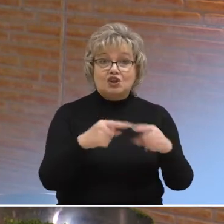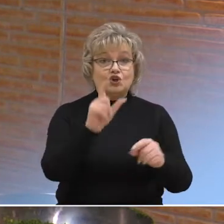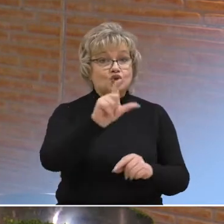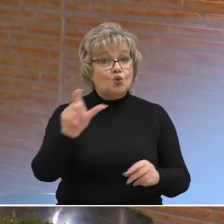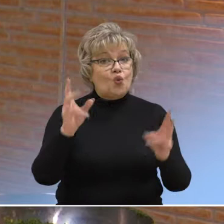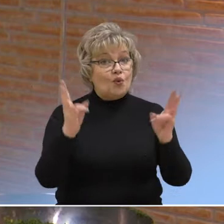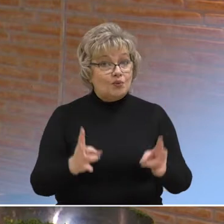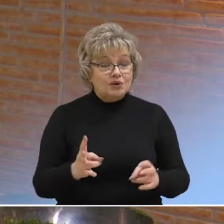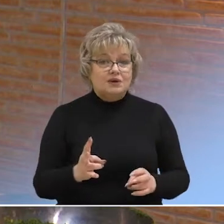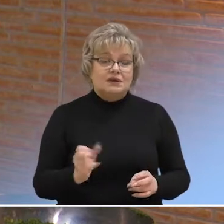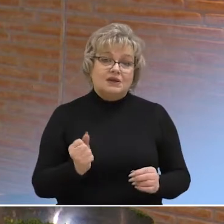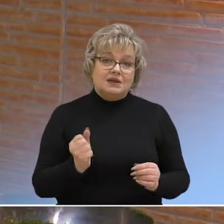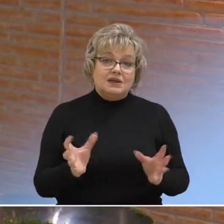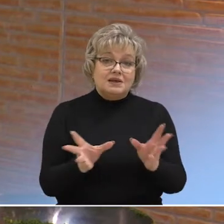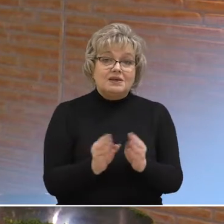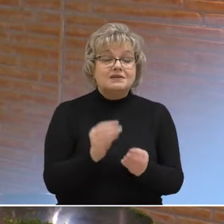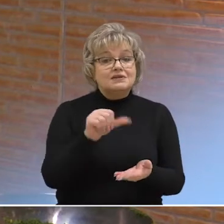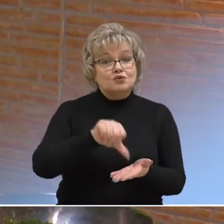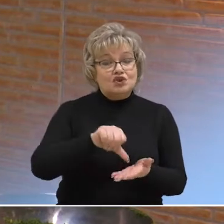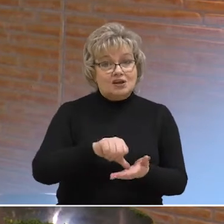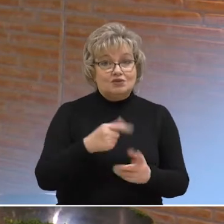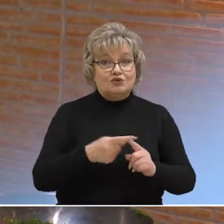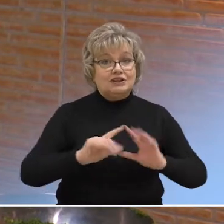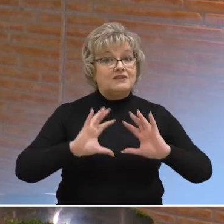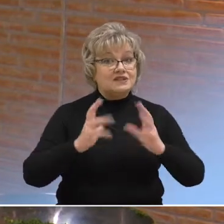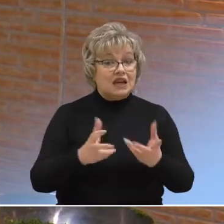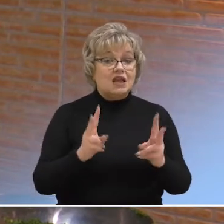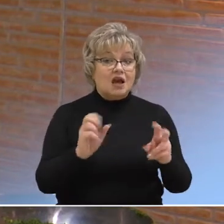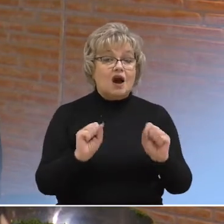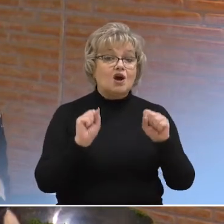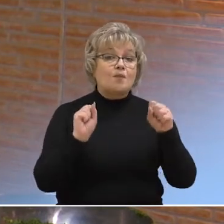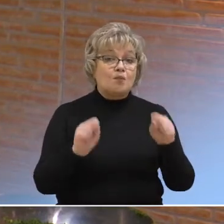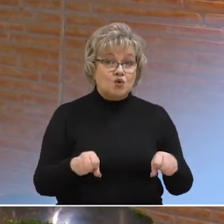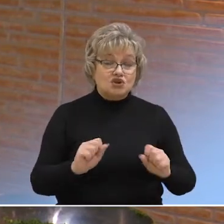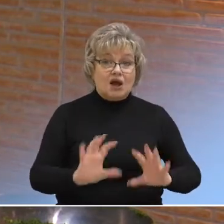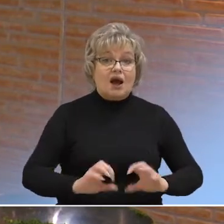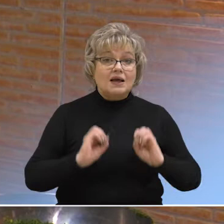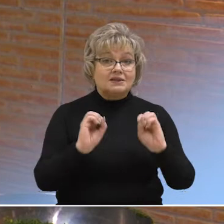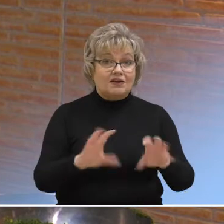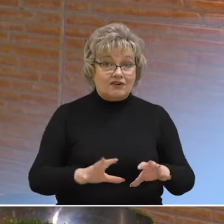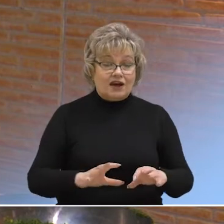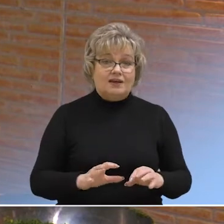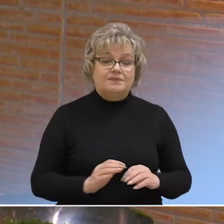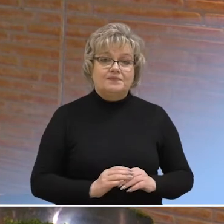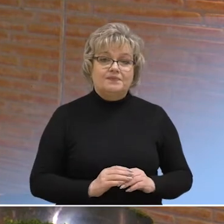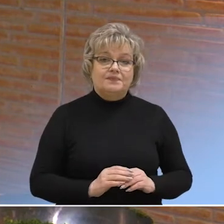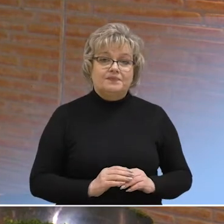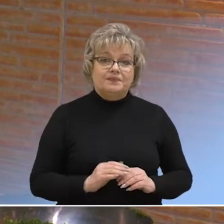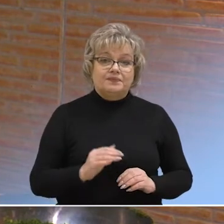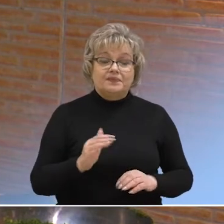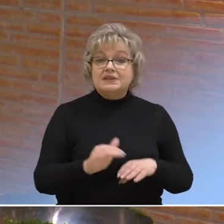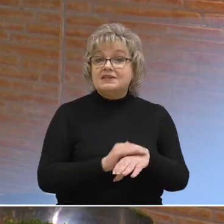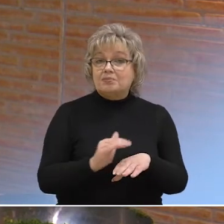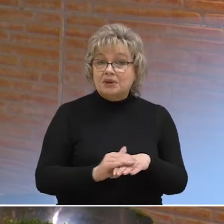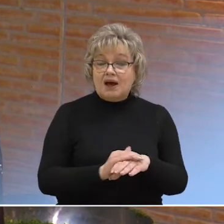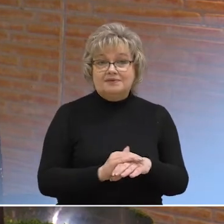вот быть сопричастным вот к этой вселенной, да, то есть как можно больше отдавая туда как-то там для тепла,